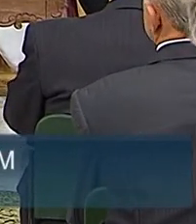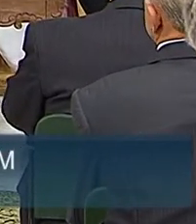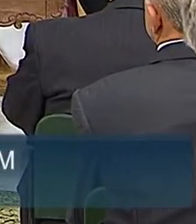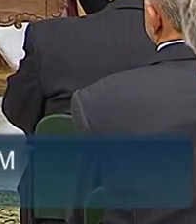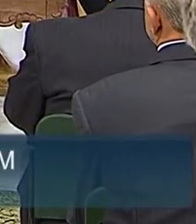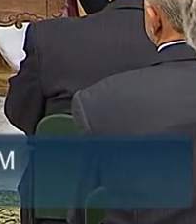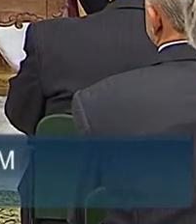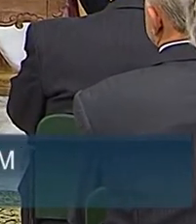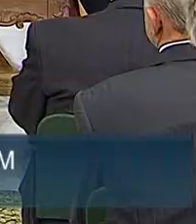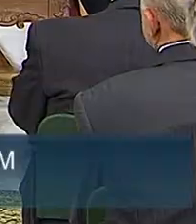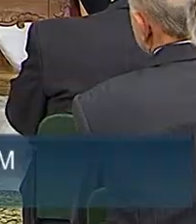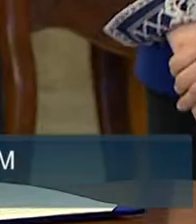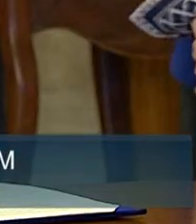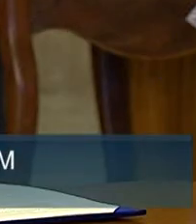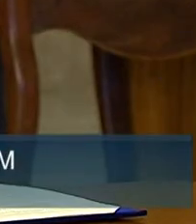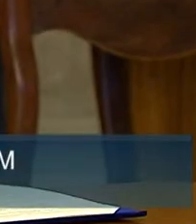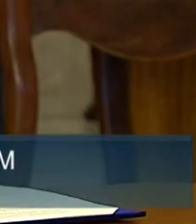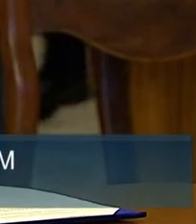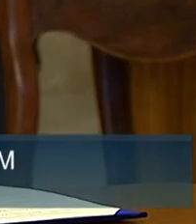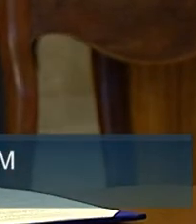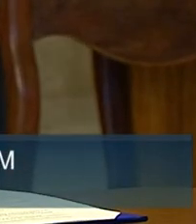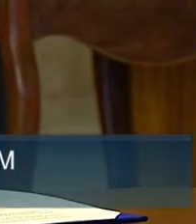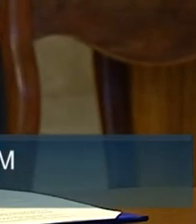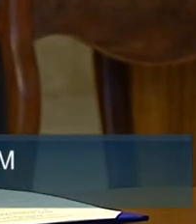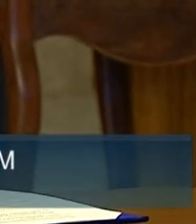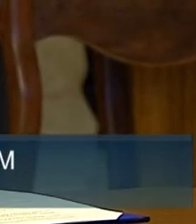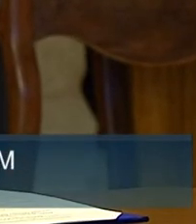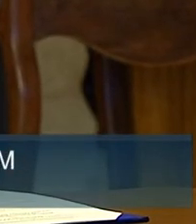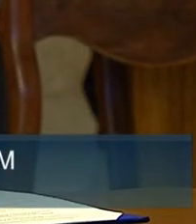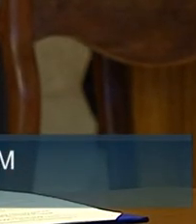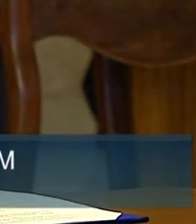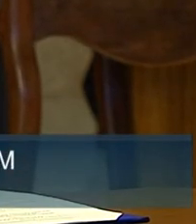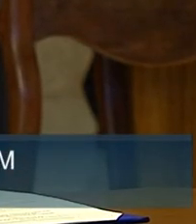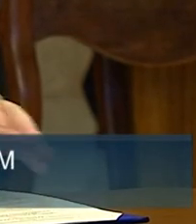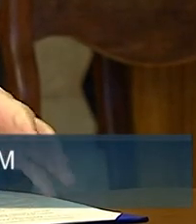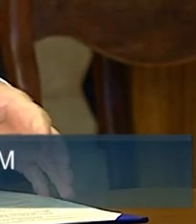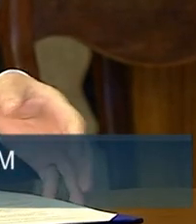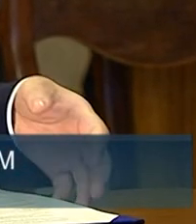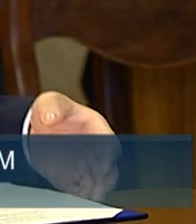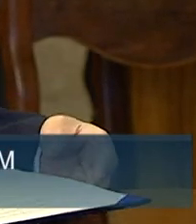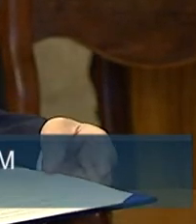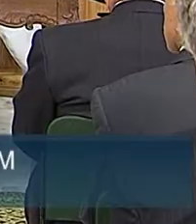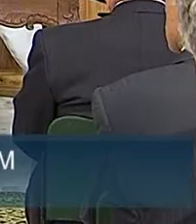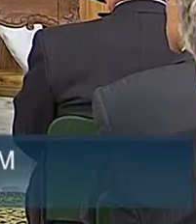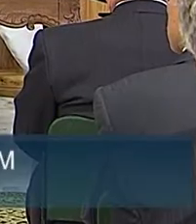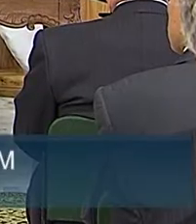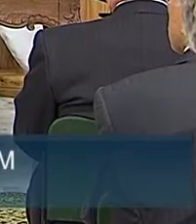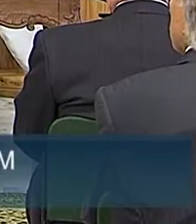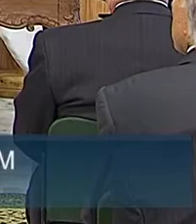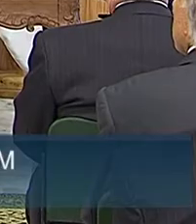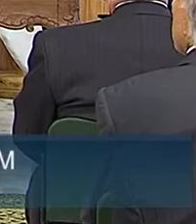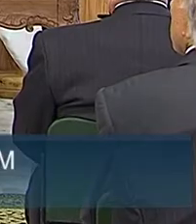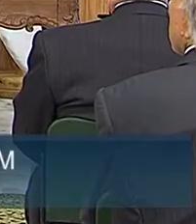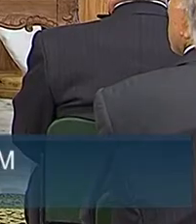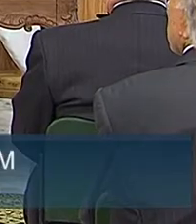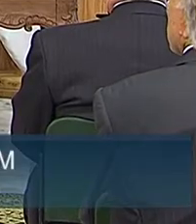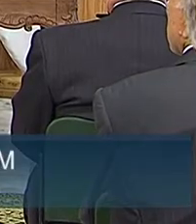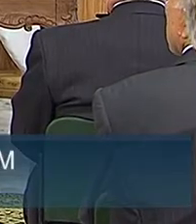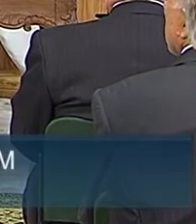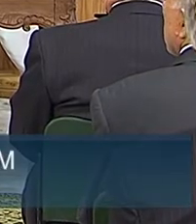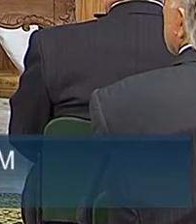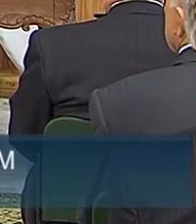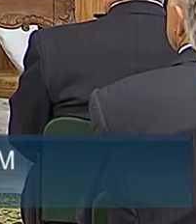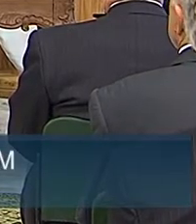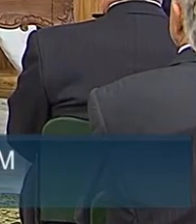최양희 한국미래창조과학부 장관님과 아우도 헤벨루 과학기술혁신부 장관님께서